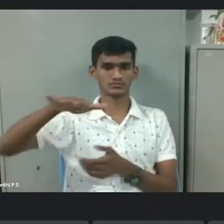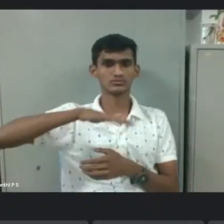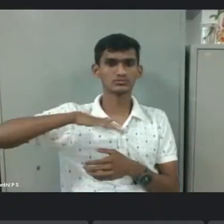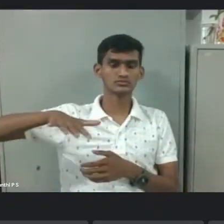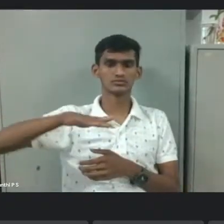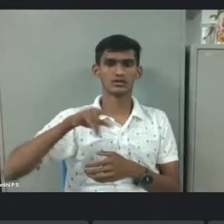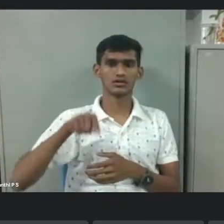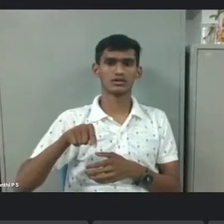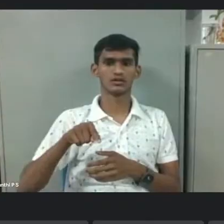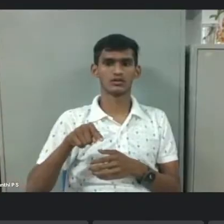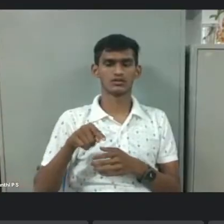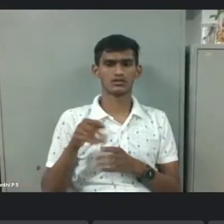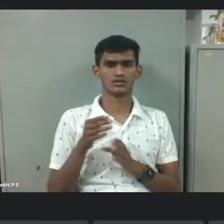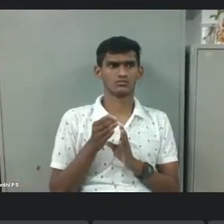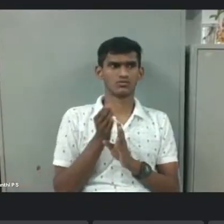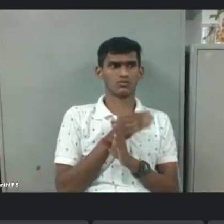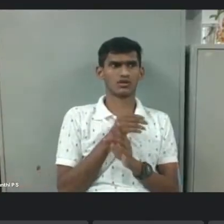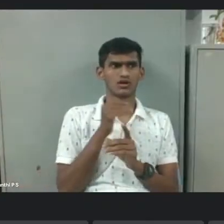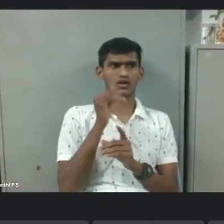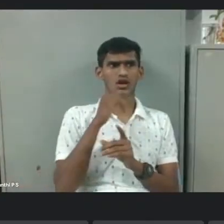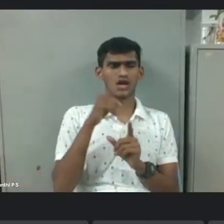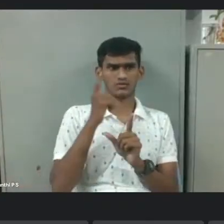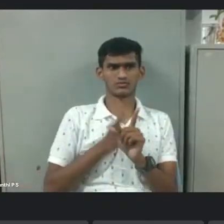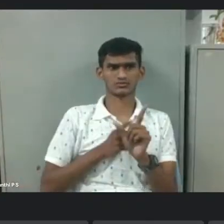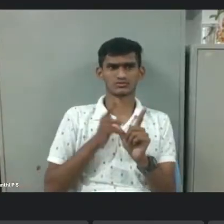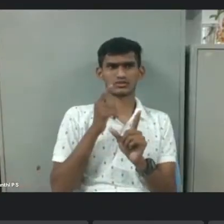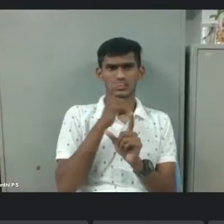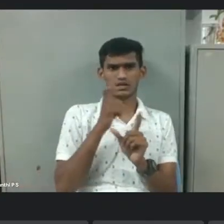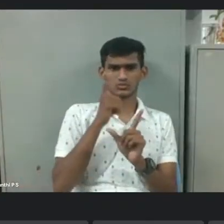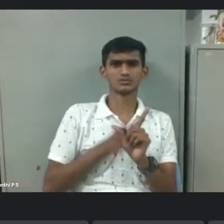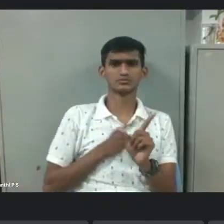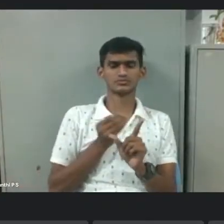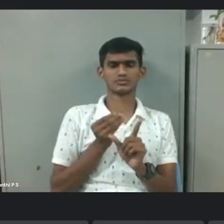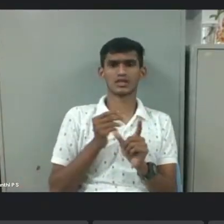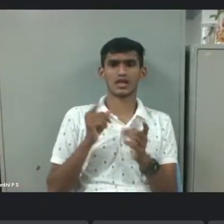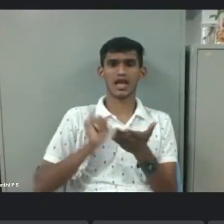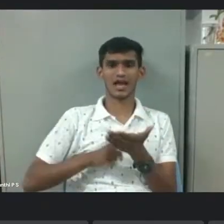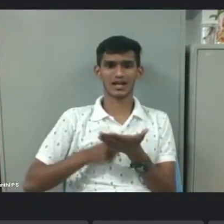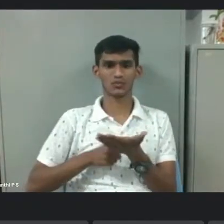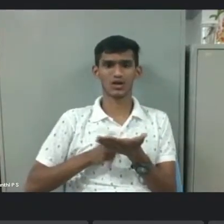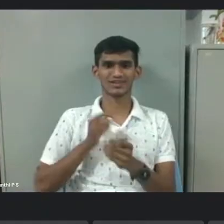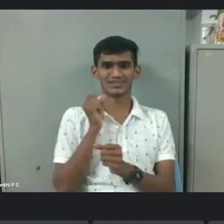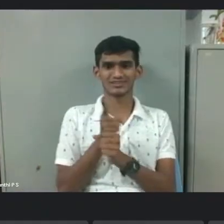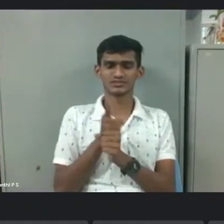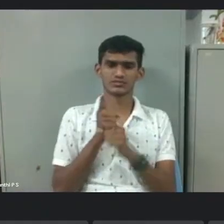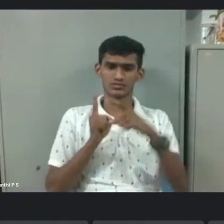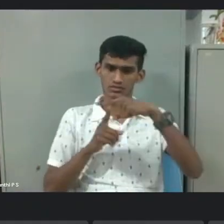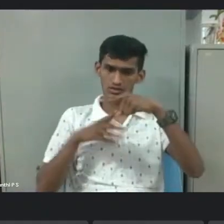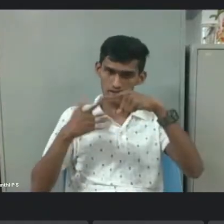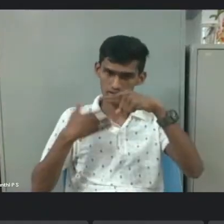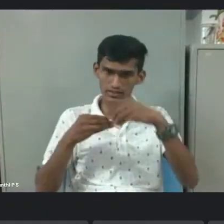ഒരു 6-7 വർഷങ്ങൾക്ക് മുമ്പ് എല്ലാ അംഗൻവാടി ടീച്ചർമാർക്കും ട്രെയിനിങ്ങുകൾ കൊടുത്തിരുന്നു.